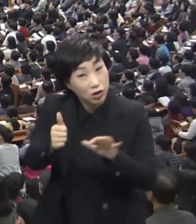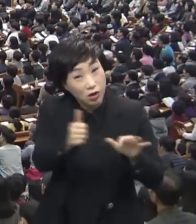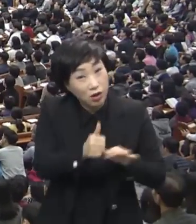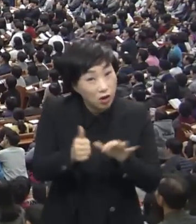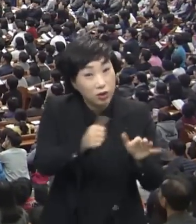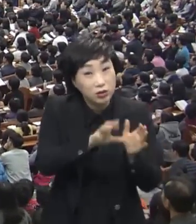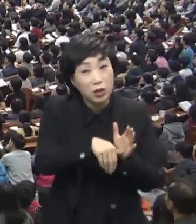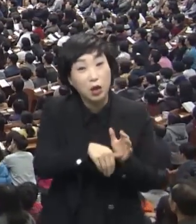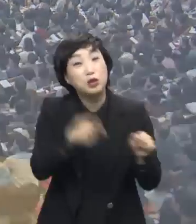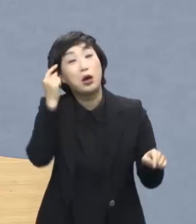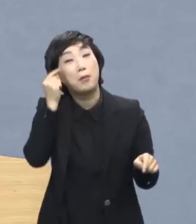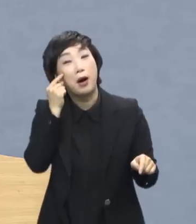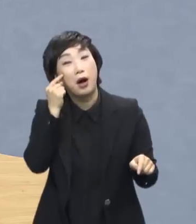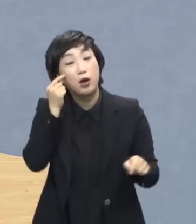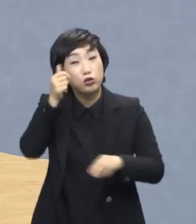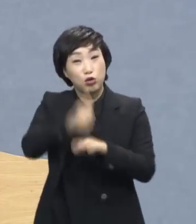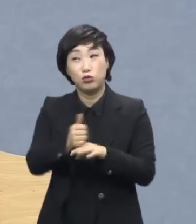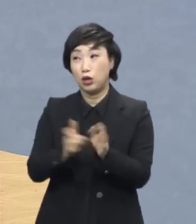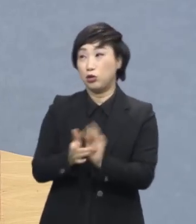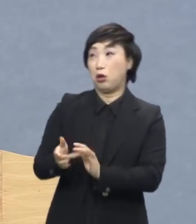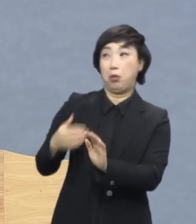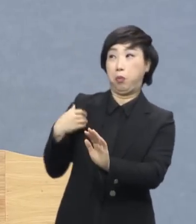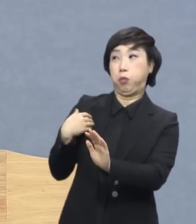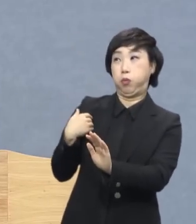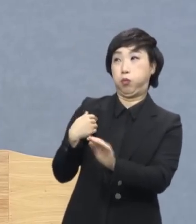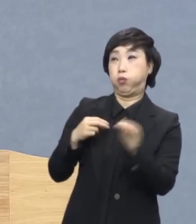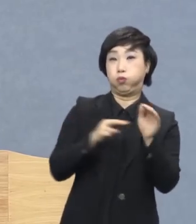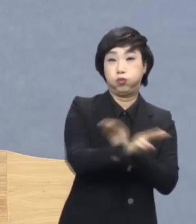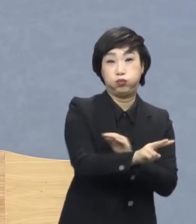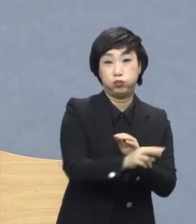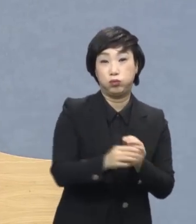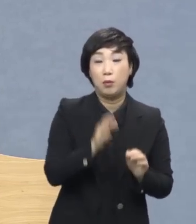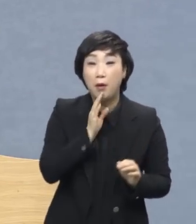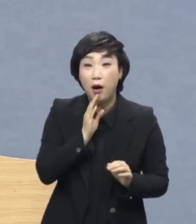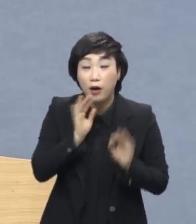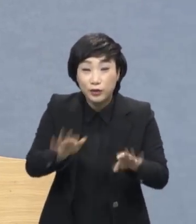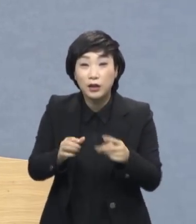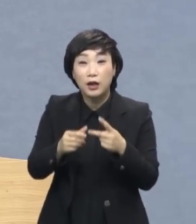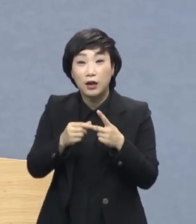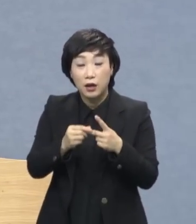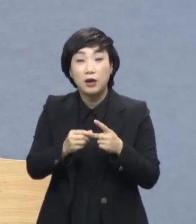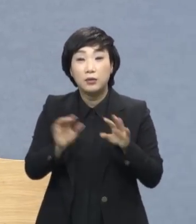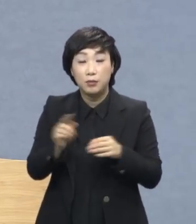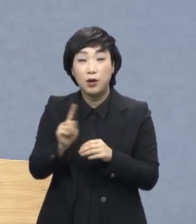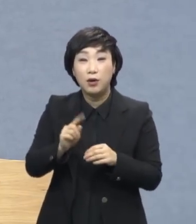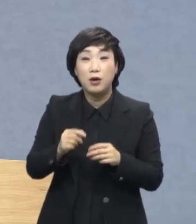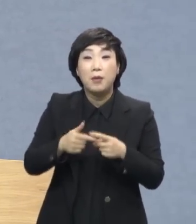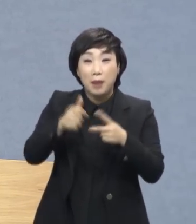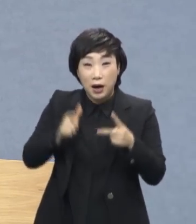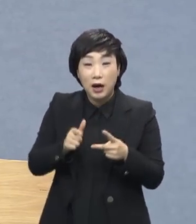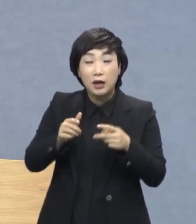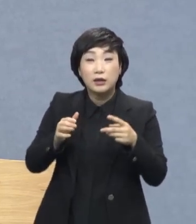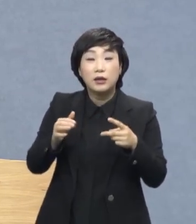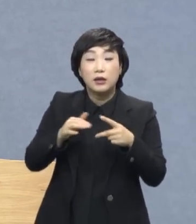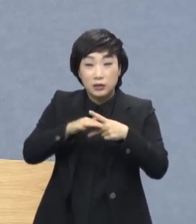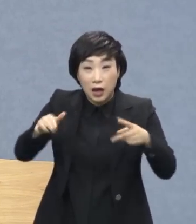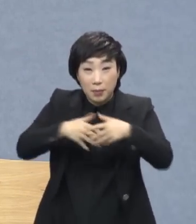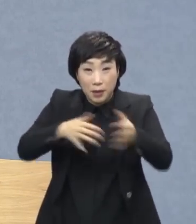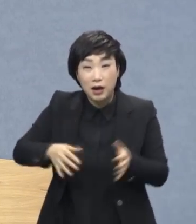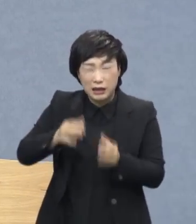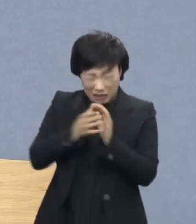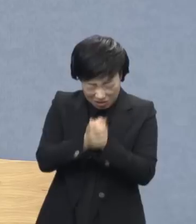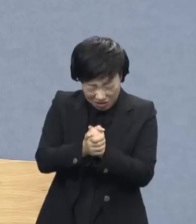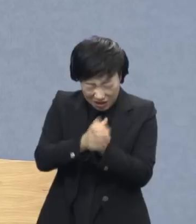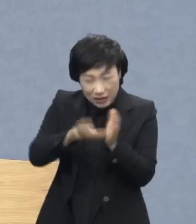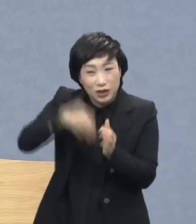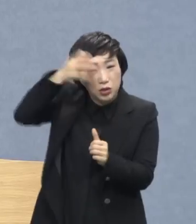때 결국 예수 모른다고 부인하잖아. 마가다락방에 성령이 기도해서 임하는 순간